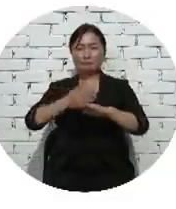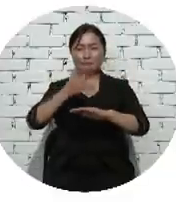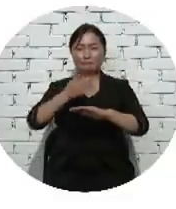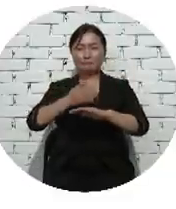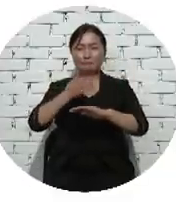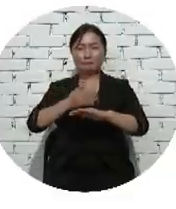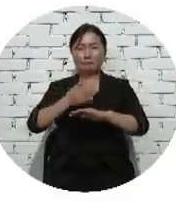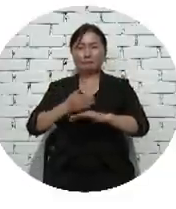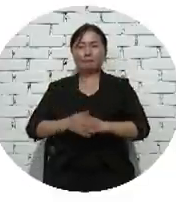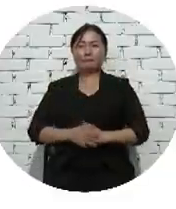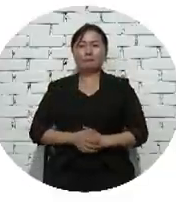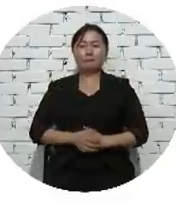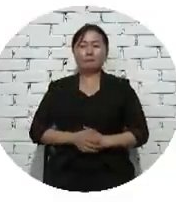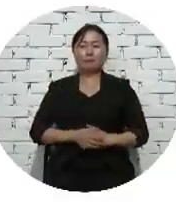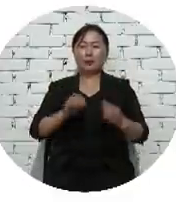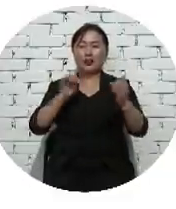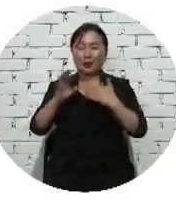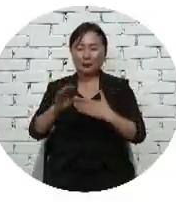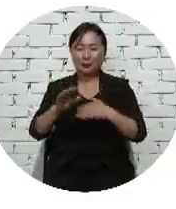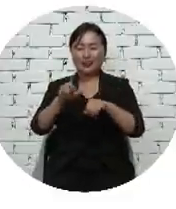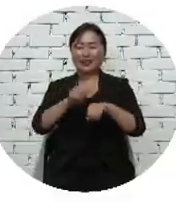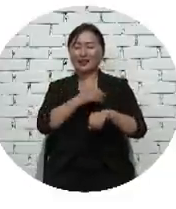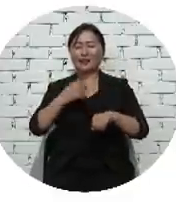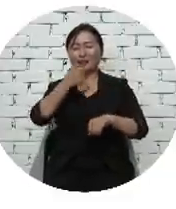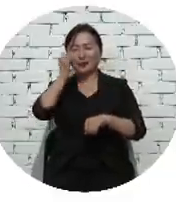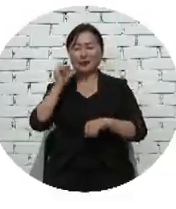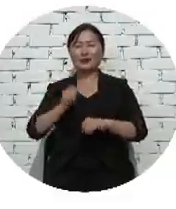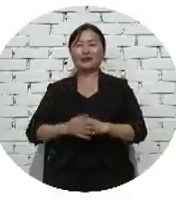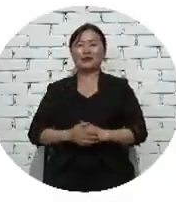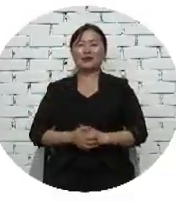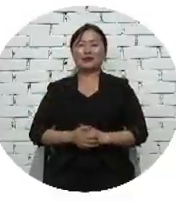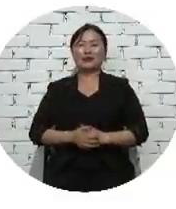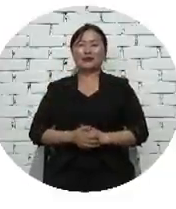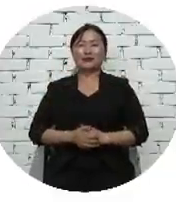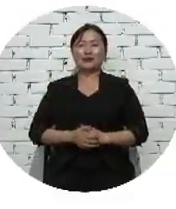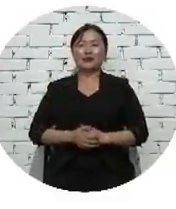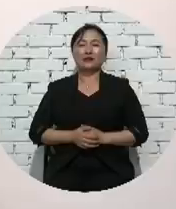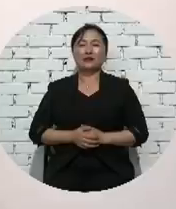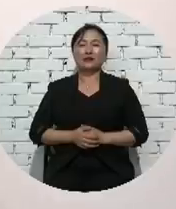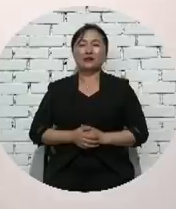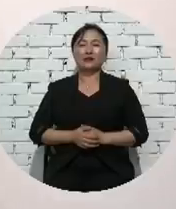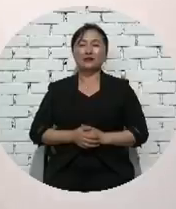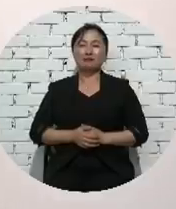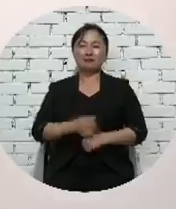너무 잘 몇 가지 이거 답도 못 드렸는데. 질문도 많은데. 있어가지고. 네. 예. 아이고, 이거. 수고하셨습니다.